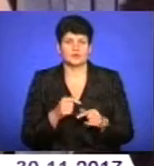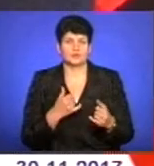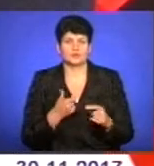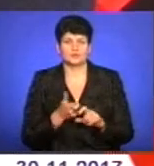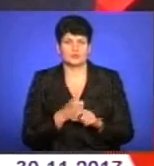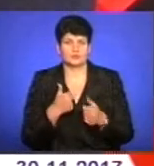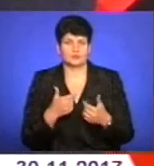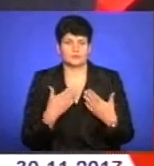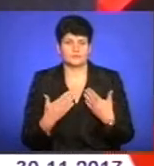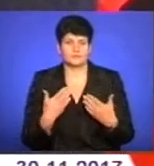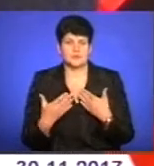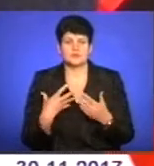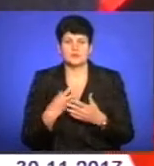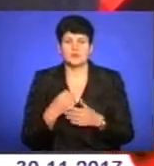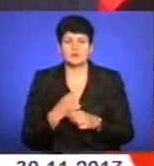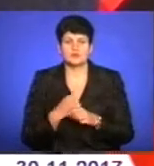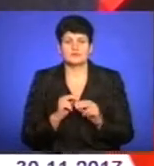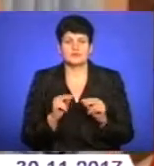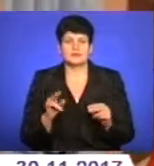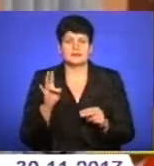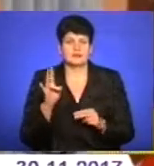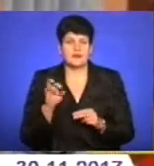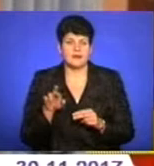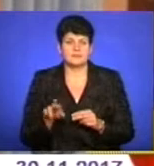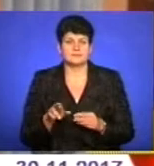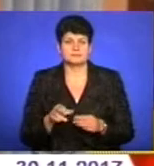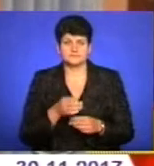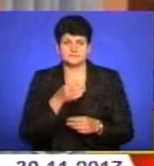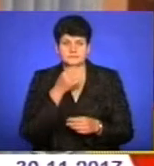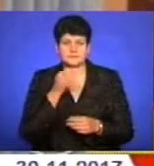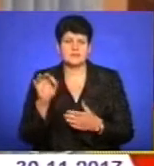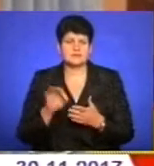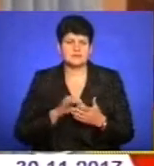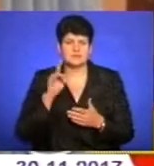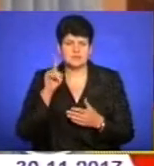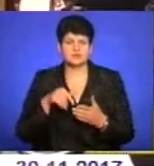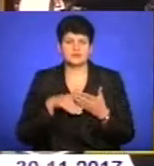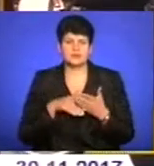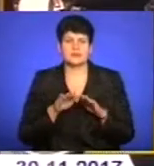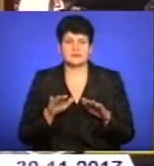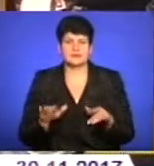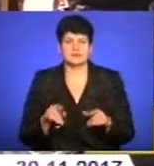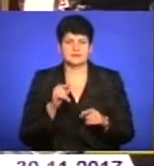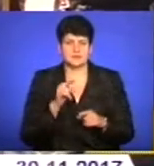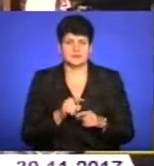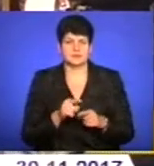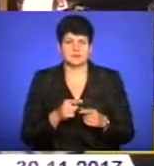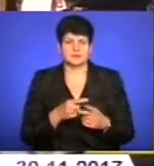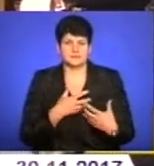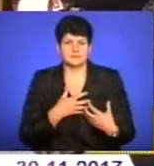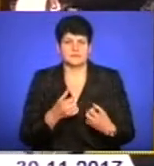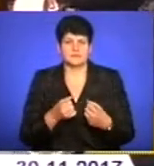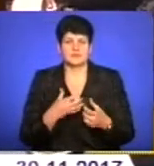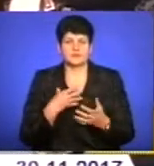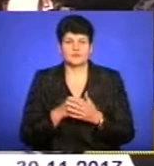ставиться. Своєю роботою вчителька Наталя захоплюється, каже, одразу знала, що допомагати дітям – її покликання. Своїх